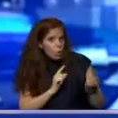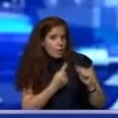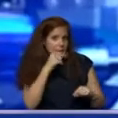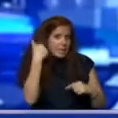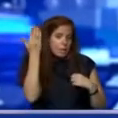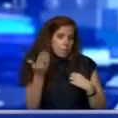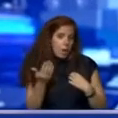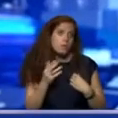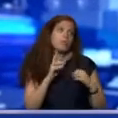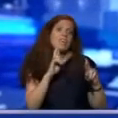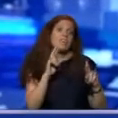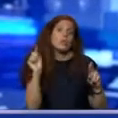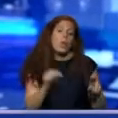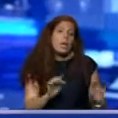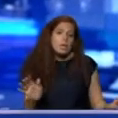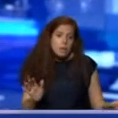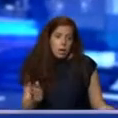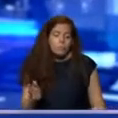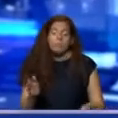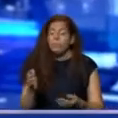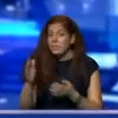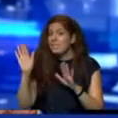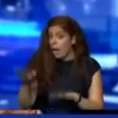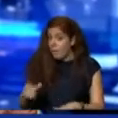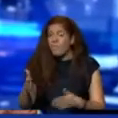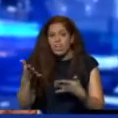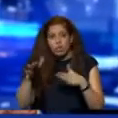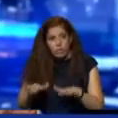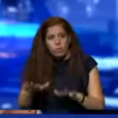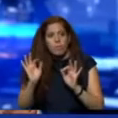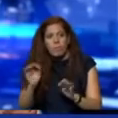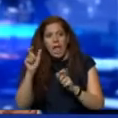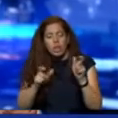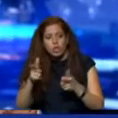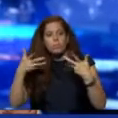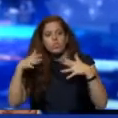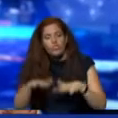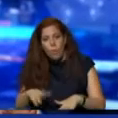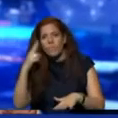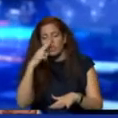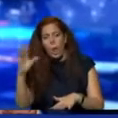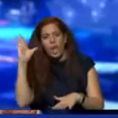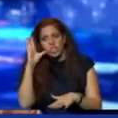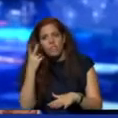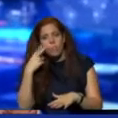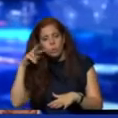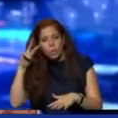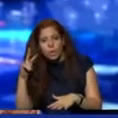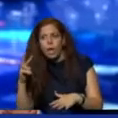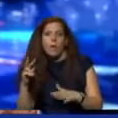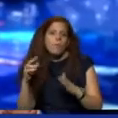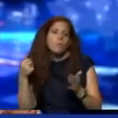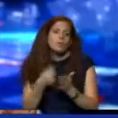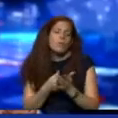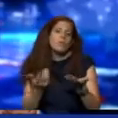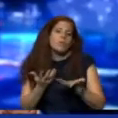תגיע, ושוב אנשים יצאו לחובות. אבל אנחנו ישבנו שם, ובאמת אנשים ישבו וניסו להקשיב כמה שיותר,